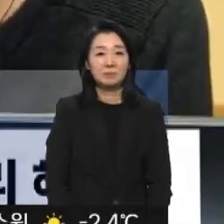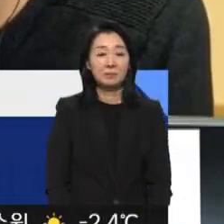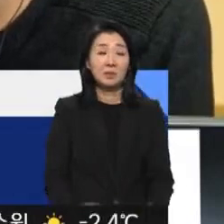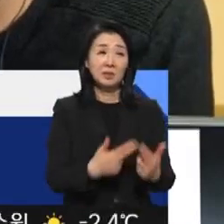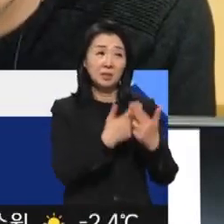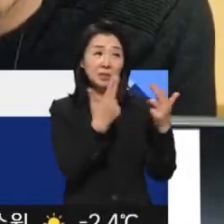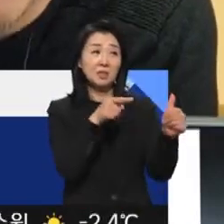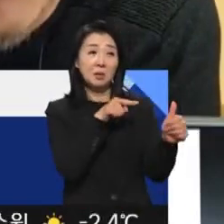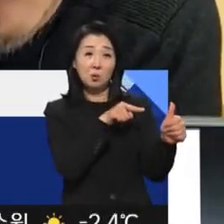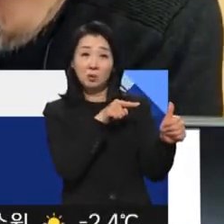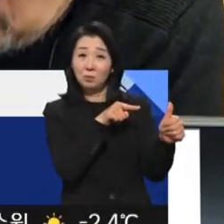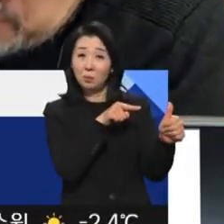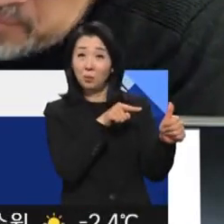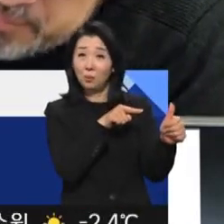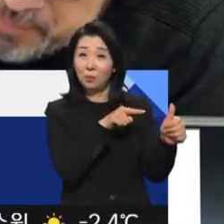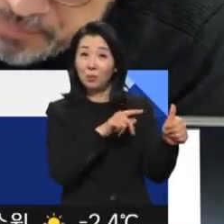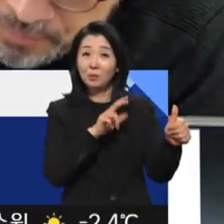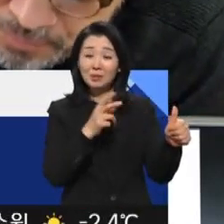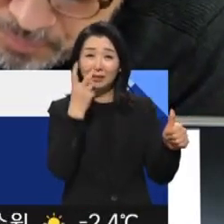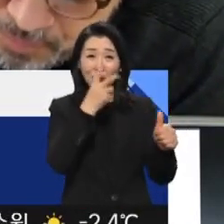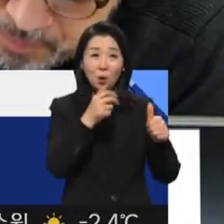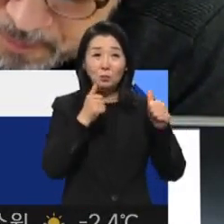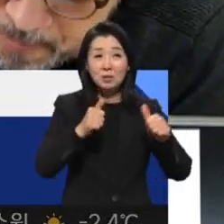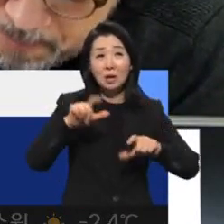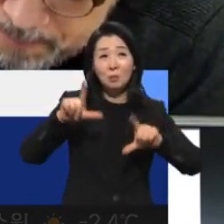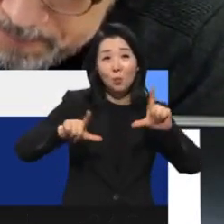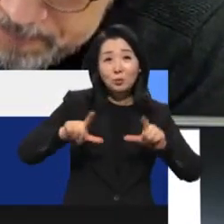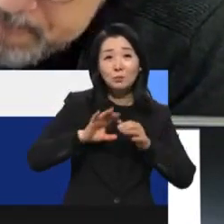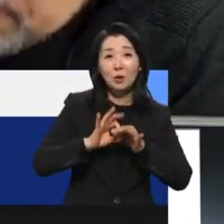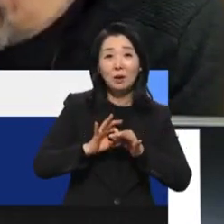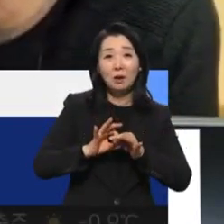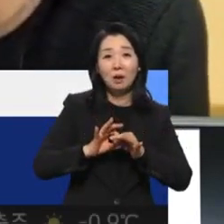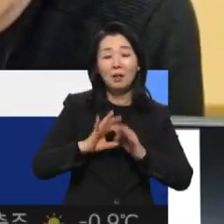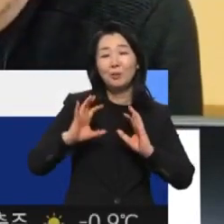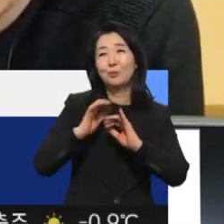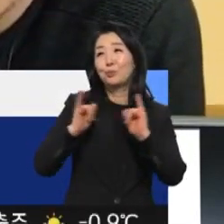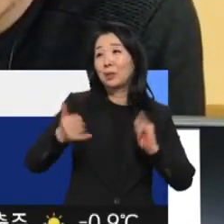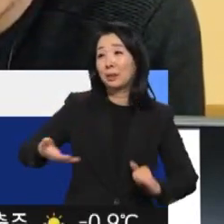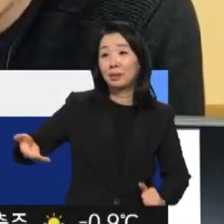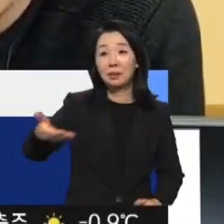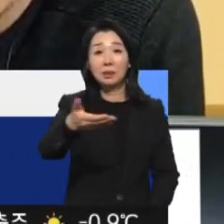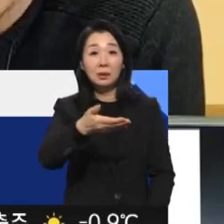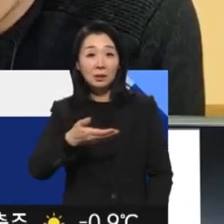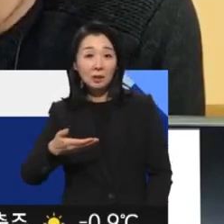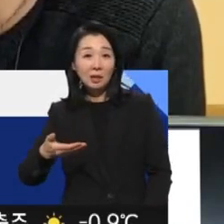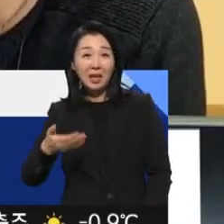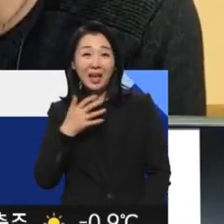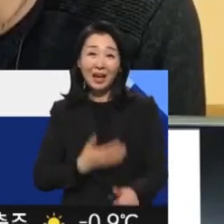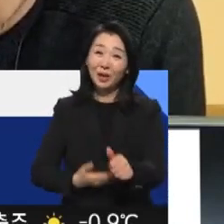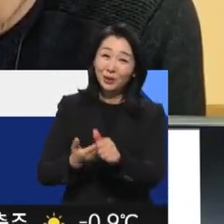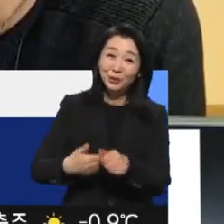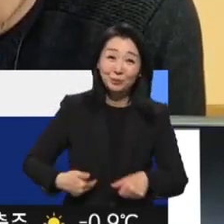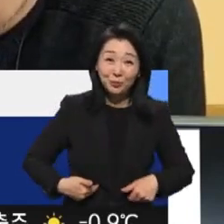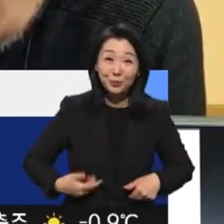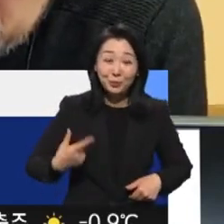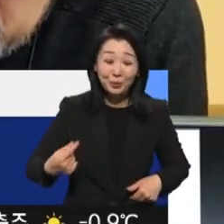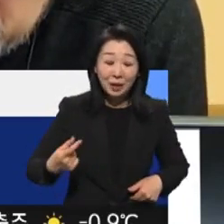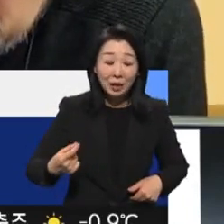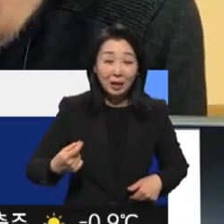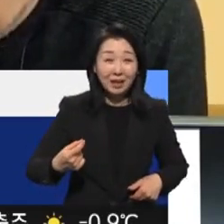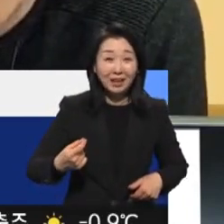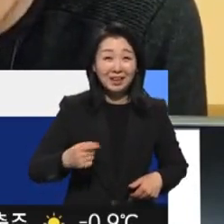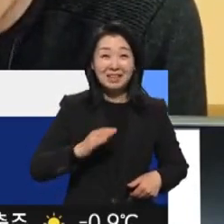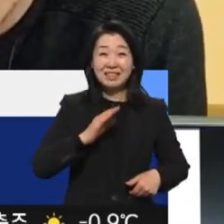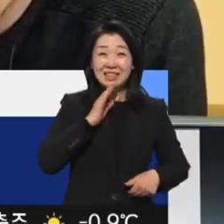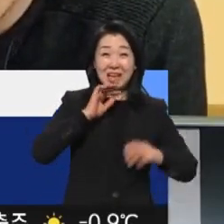이재명 대표가 현재 어떤 검찰의 행태와 관련해서 국민들에게 알릴 건 알리고 사실이 아닌